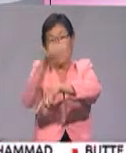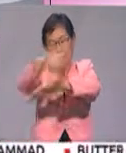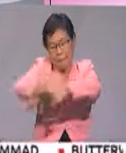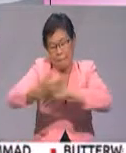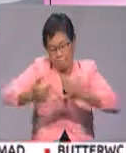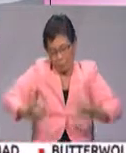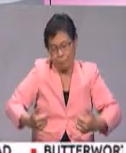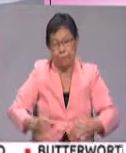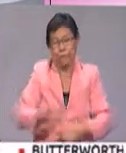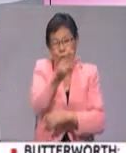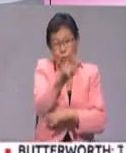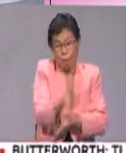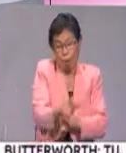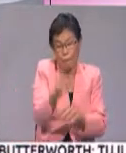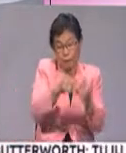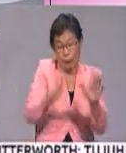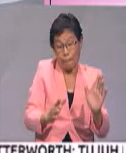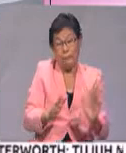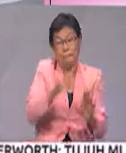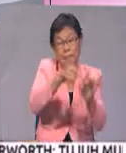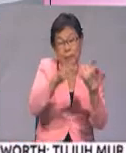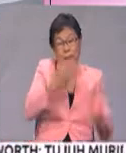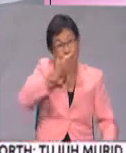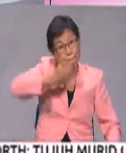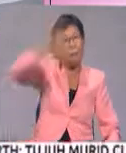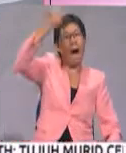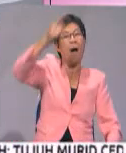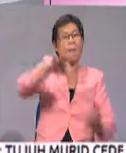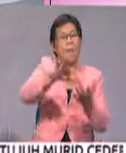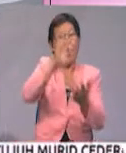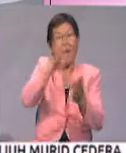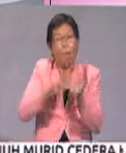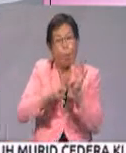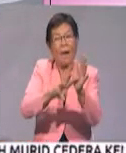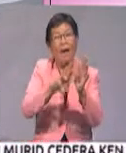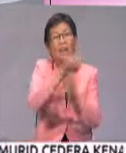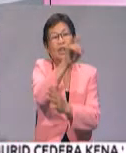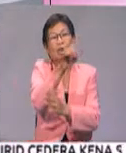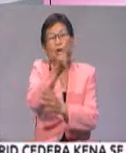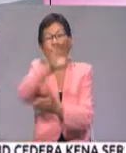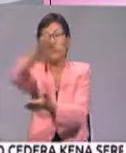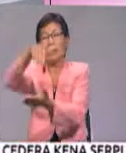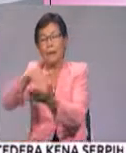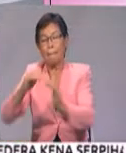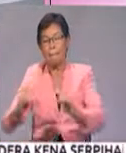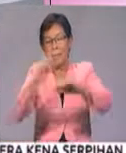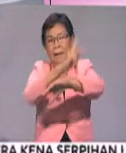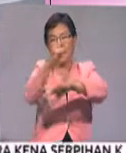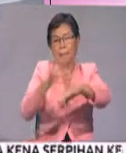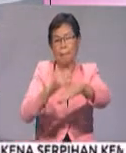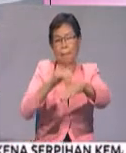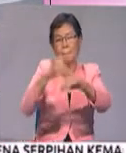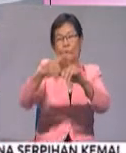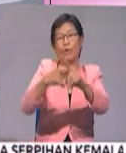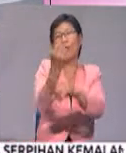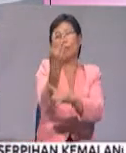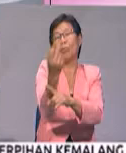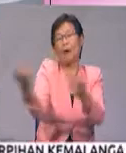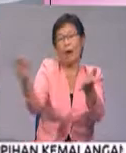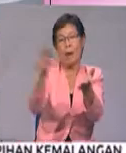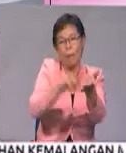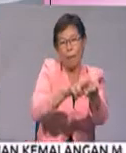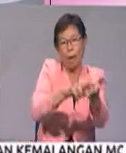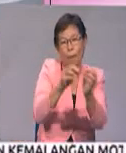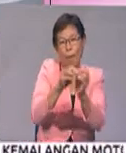ini. Seorang peserta terbaik akan dipilih bagi mewakili Zon Tengah ke peringkat kebangsaan pada Disember ini. Laporan lanjut bersama